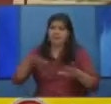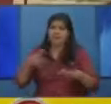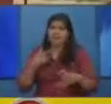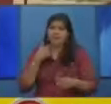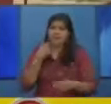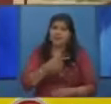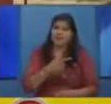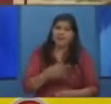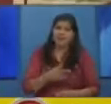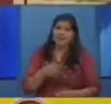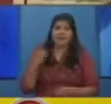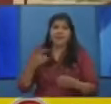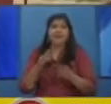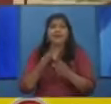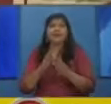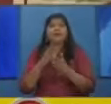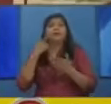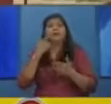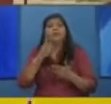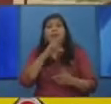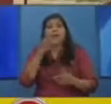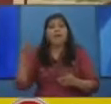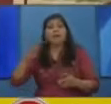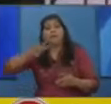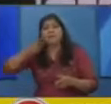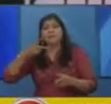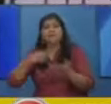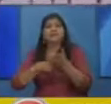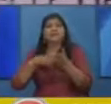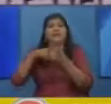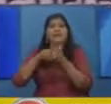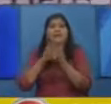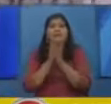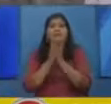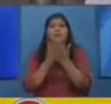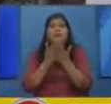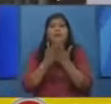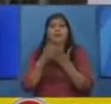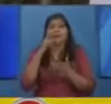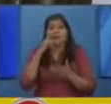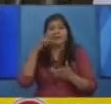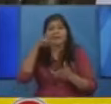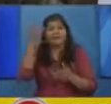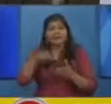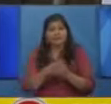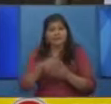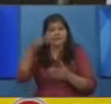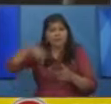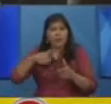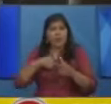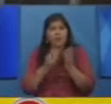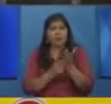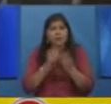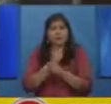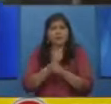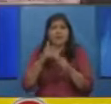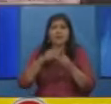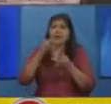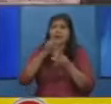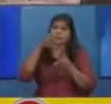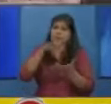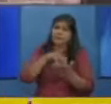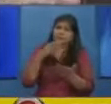से किताबों वाली दीदी कहकर बुलाते हैं। इस साल अगस्त में अरुणाचल प्रदेश के निरजुली